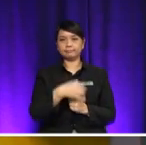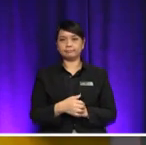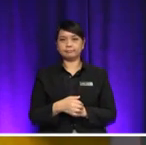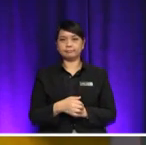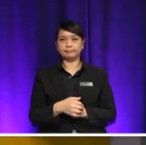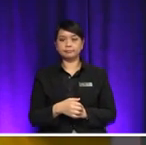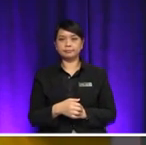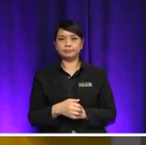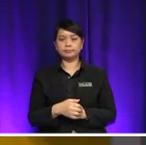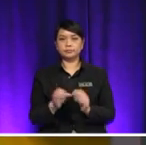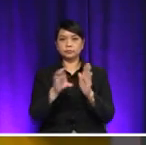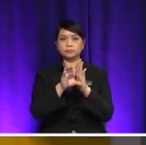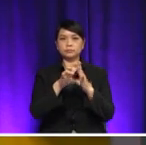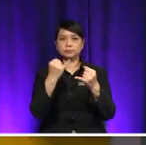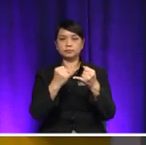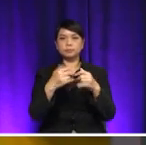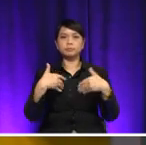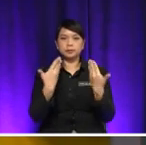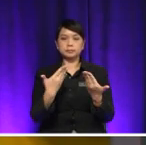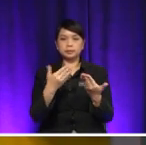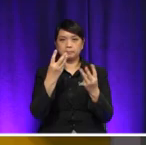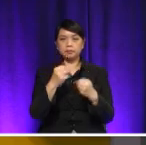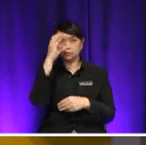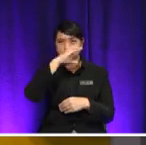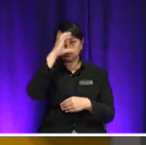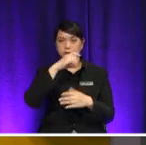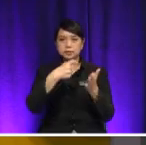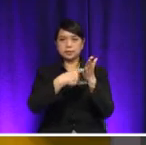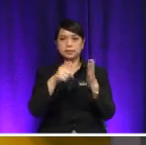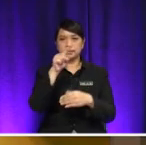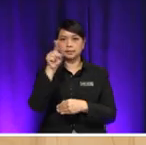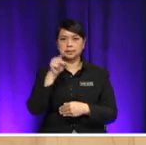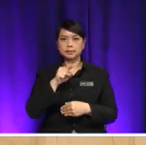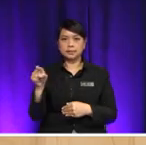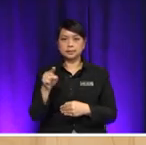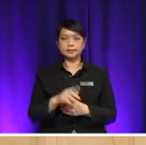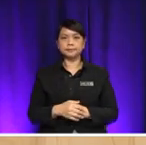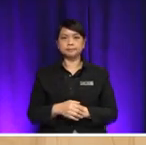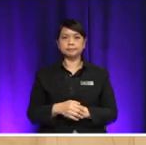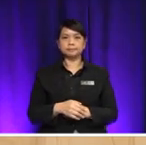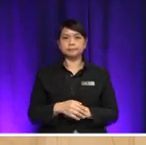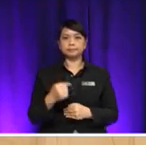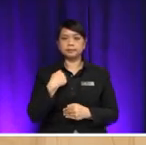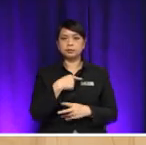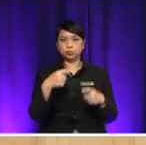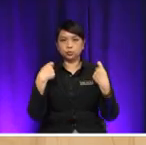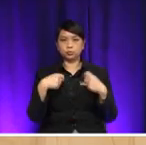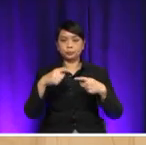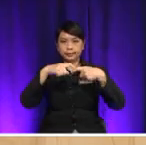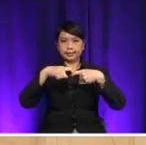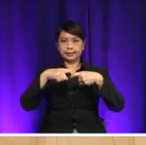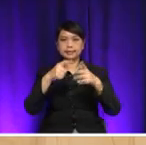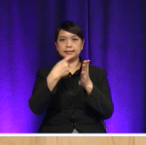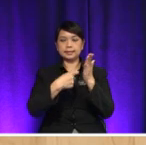yang terakhir contoh yang terakhir Bagaimana cari nilai z lah Oke kita coba kaitkan Z nilai pada